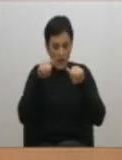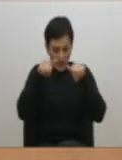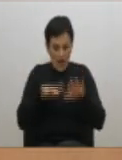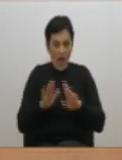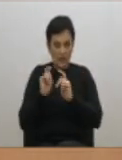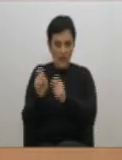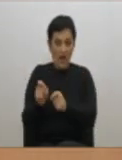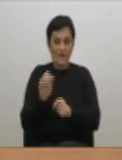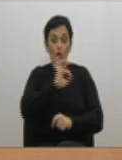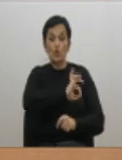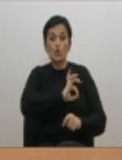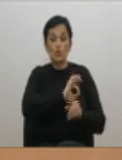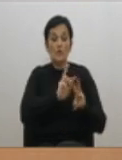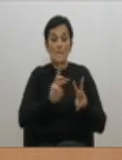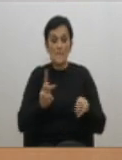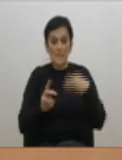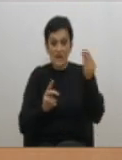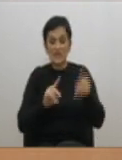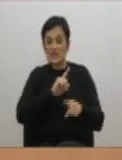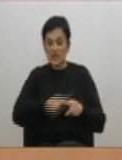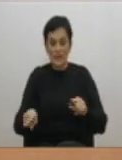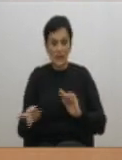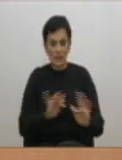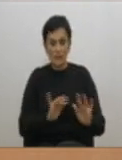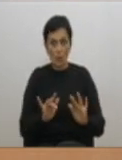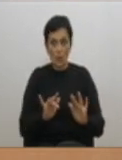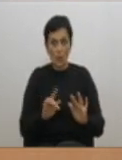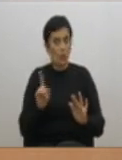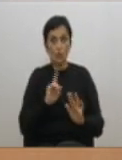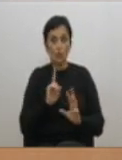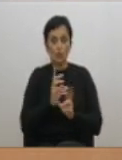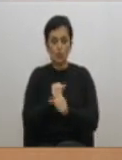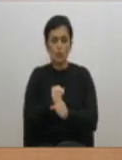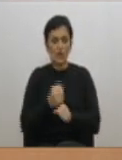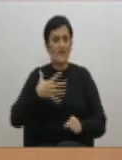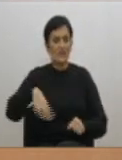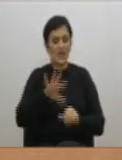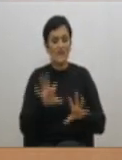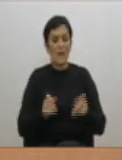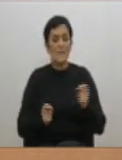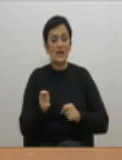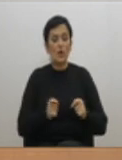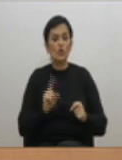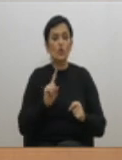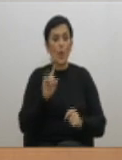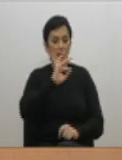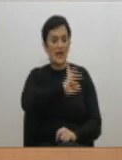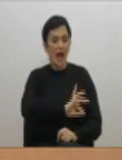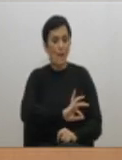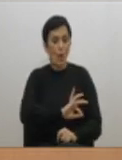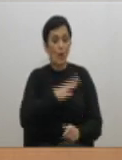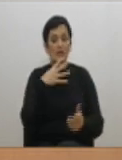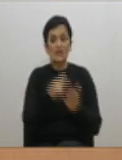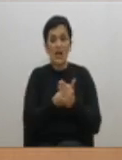მიეცით უფლება იუსტიციის მინისტრს სწრაფად იმოქმედოს. ნუ ზღუდავთ საქართველოს პრეზიდენტს, რომ გამოიყენოს